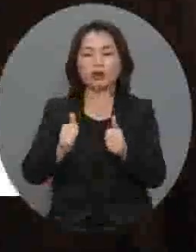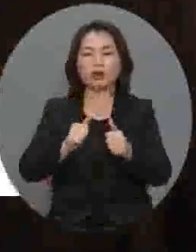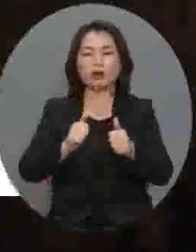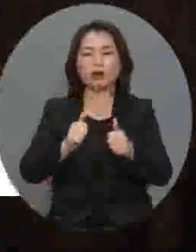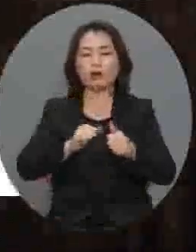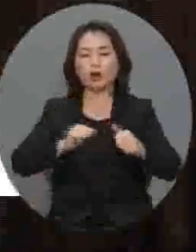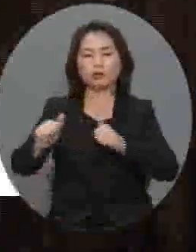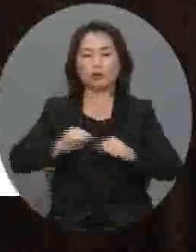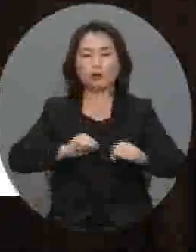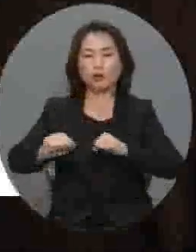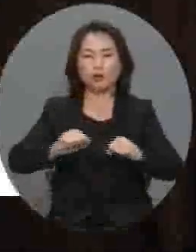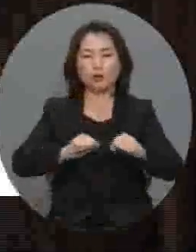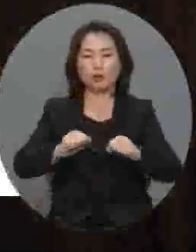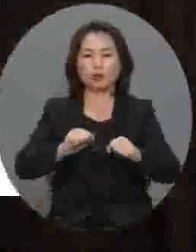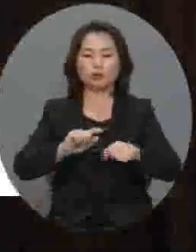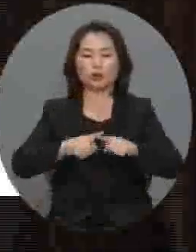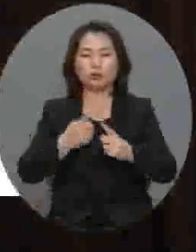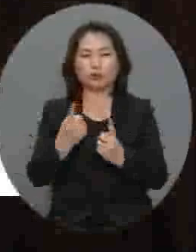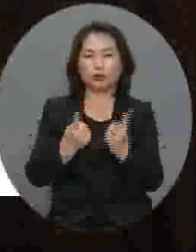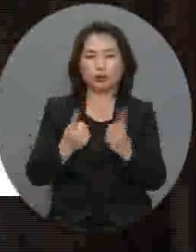그 재판 활동이